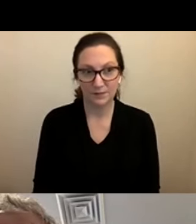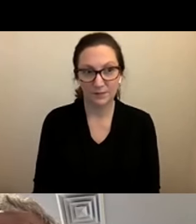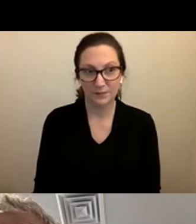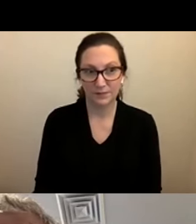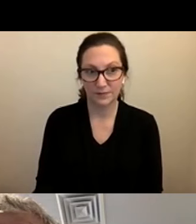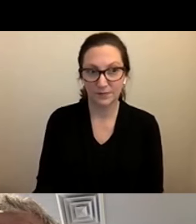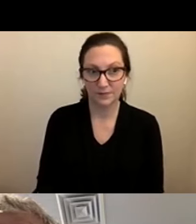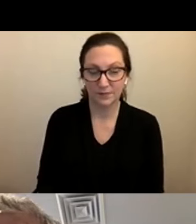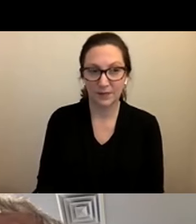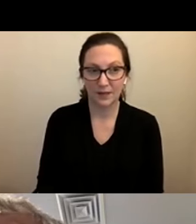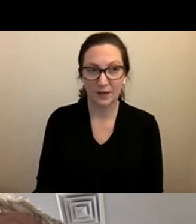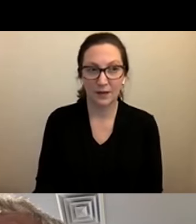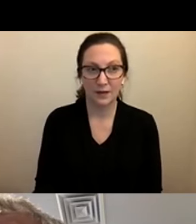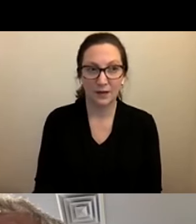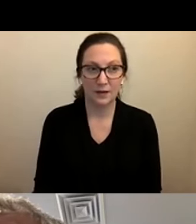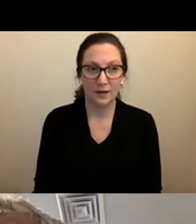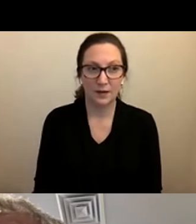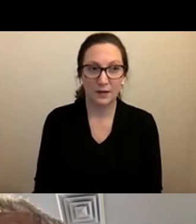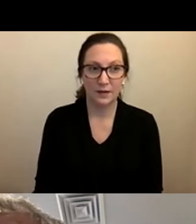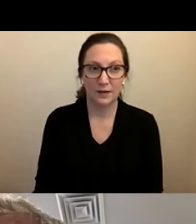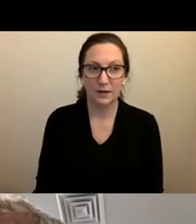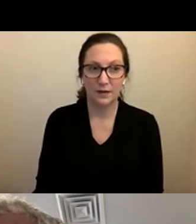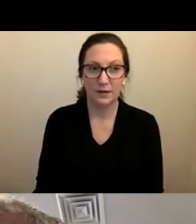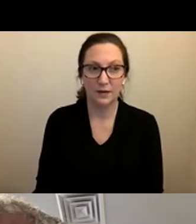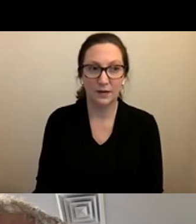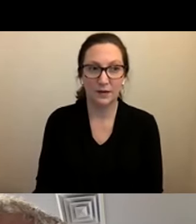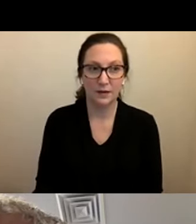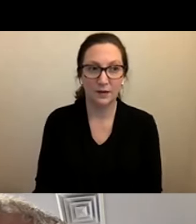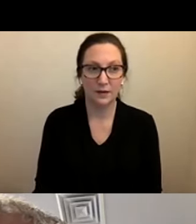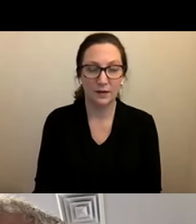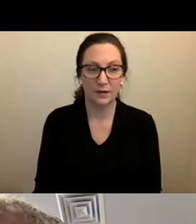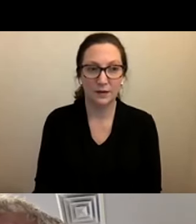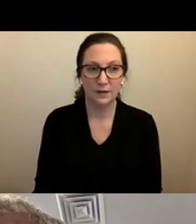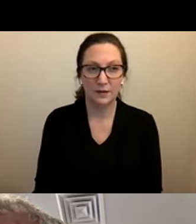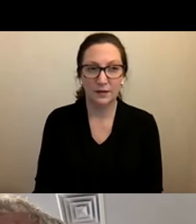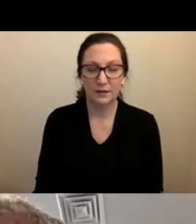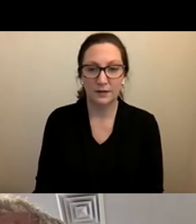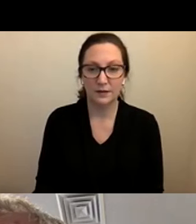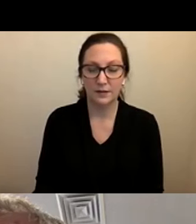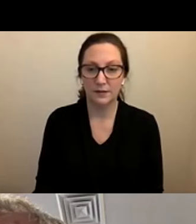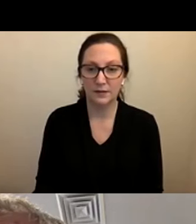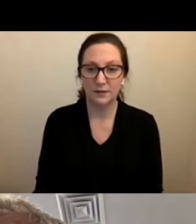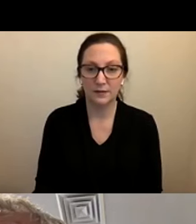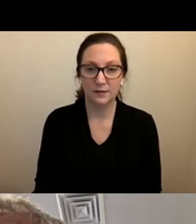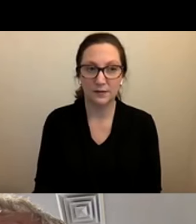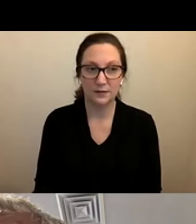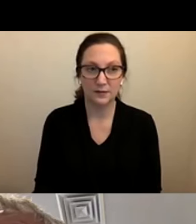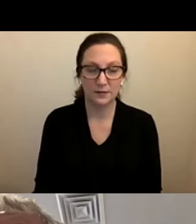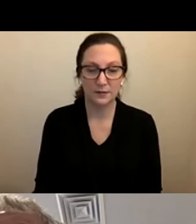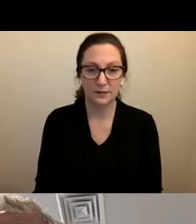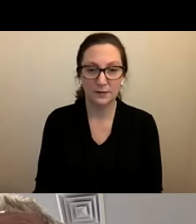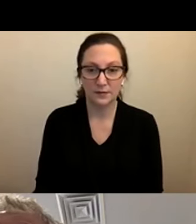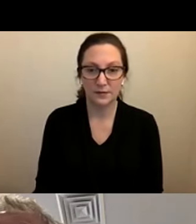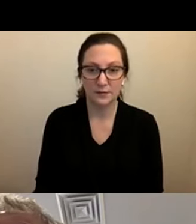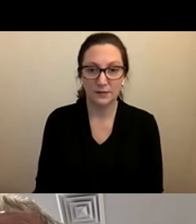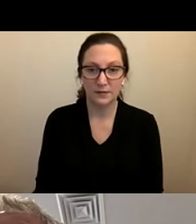机或者是平板电脑上来的话呢，你选择屏幕下方的3个点， 再选择语言，然后你也可以选择到 Mandarin，就是